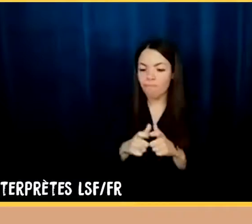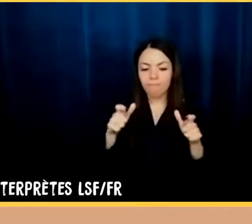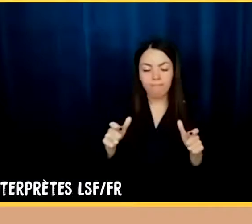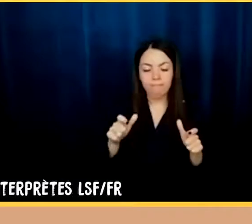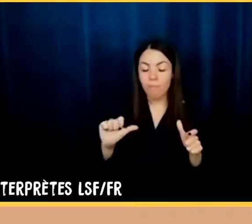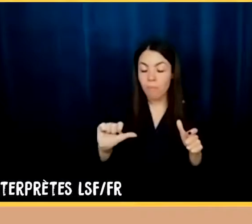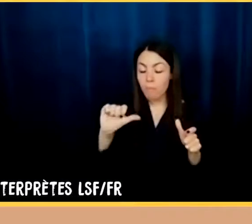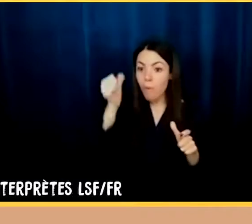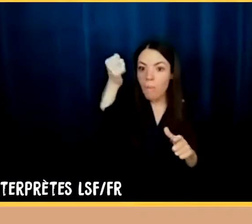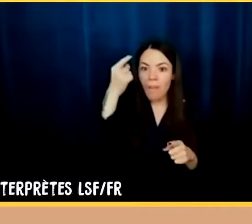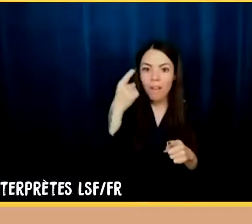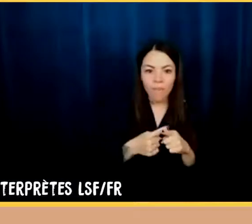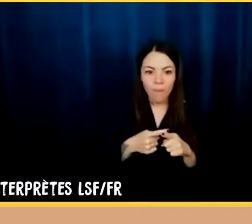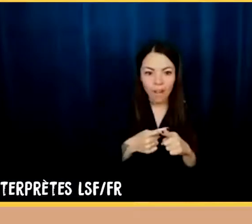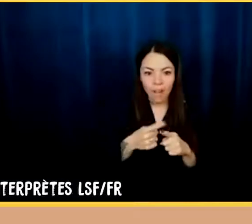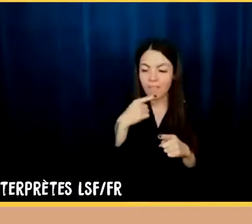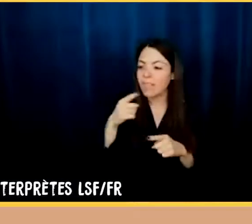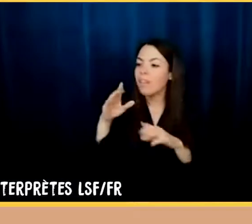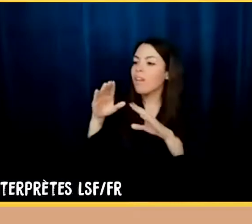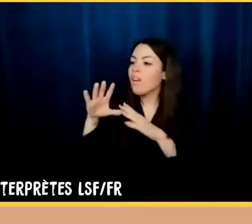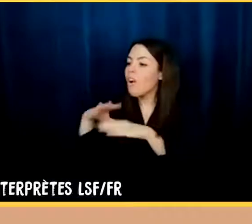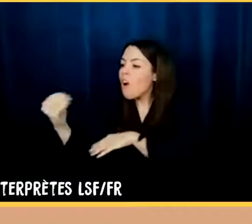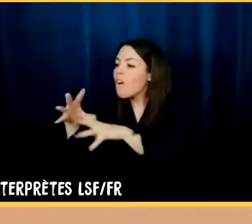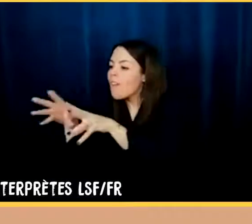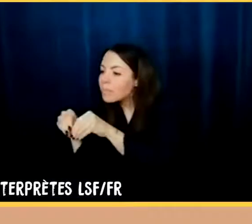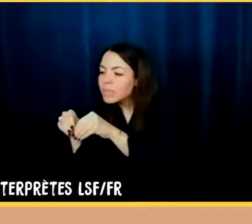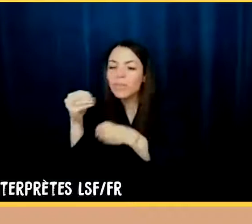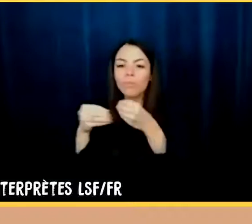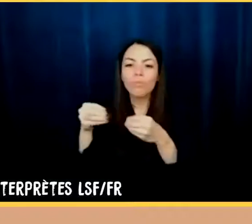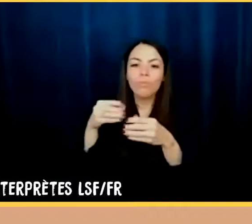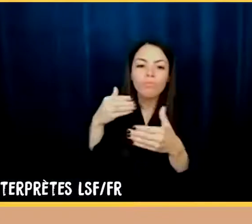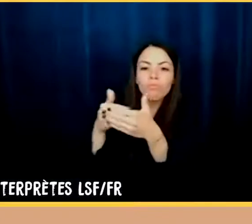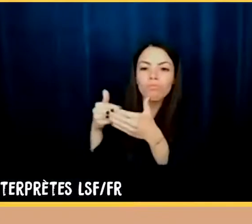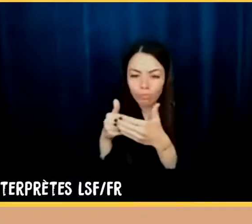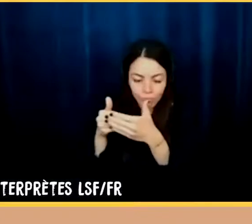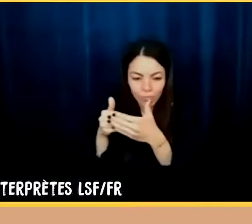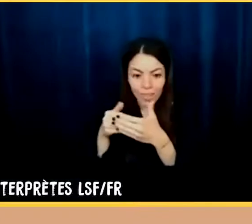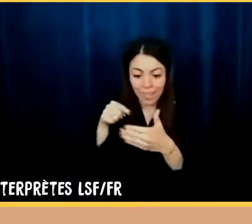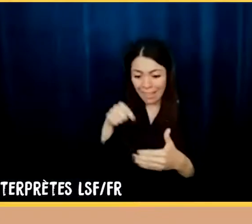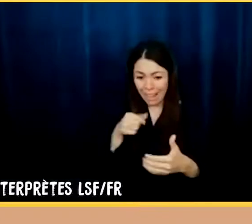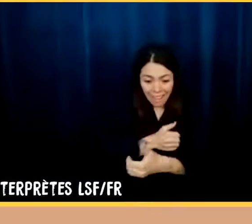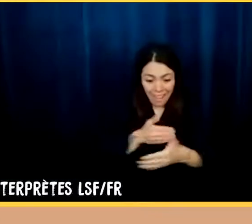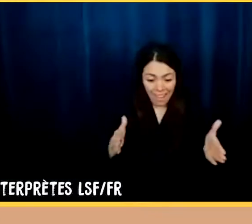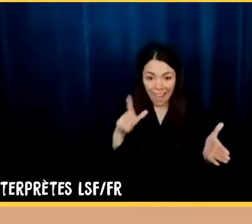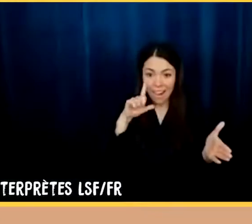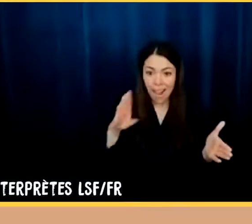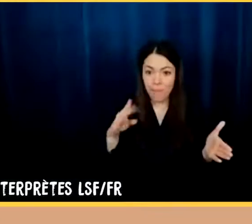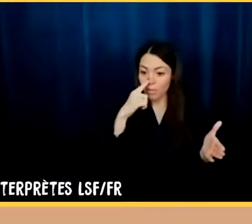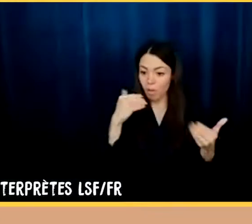en dehors de mon cercle intime et familial, où je peux être à la fois une femme noire et musulmane et plein d'autres choses en même